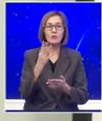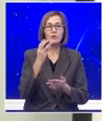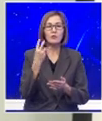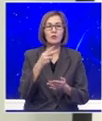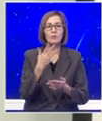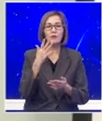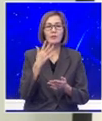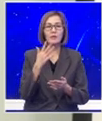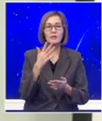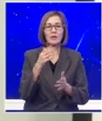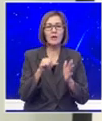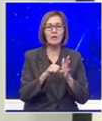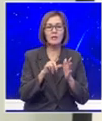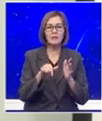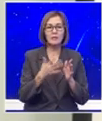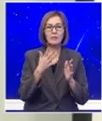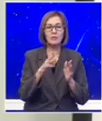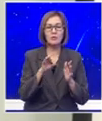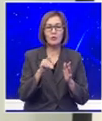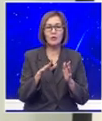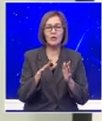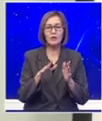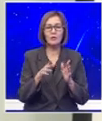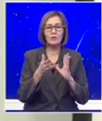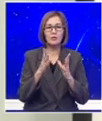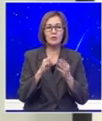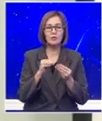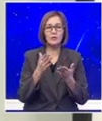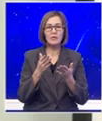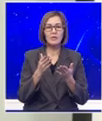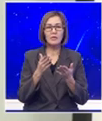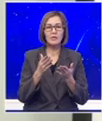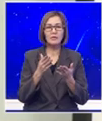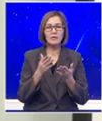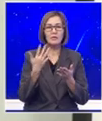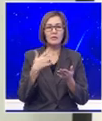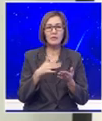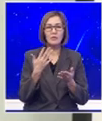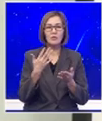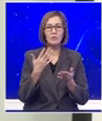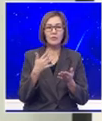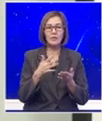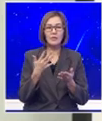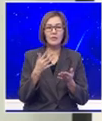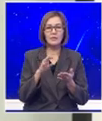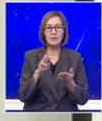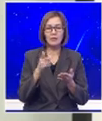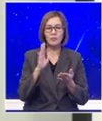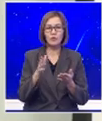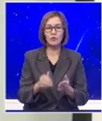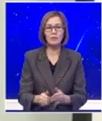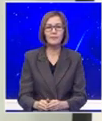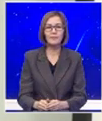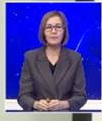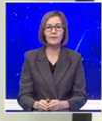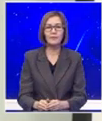Бізде 6,5 тонна шығама, енді есеппен шықсақ бізде минимум 55 мың себестоимость только. Енді